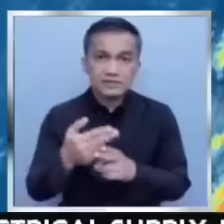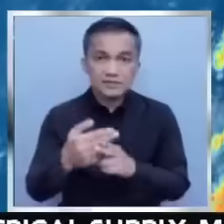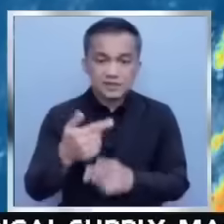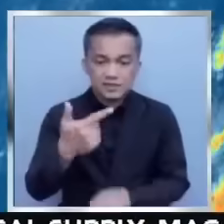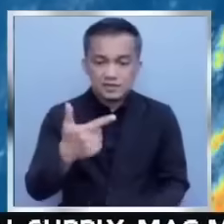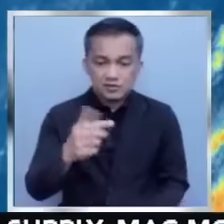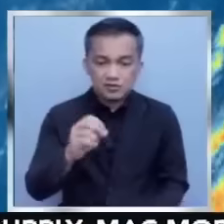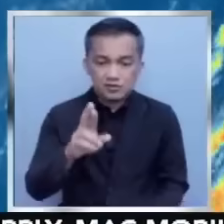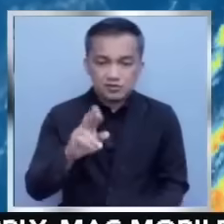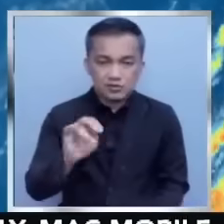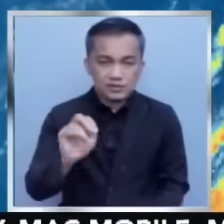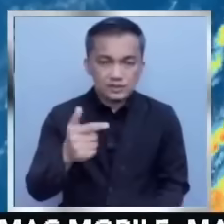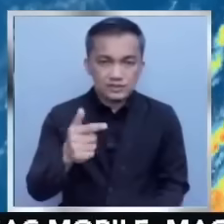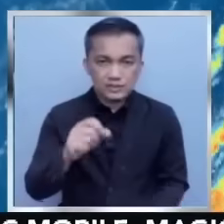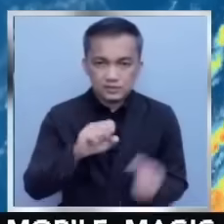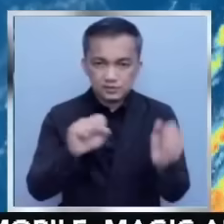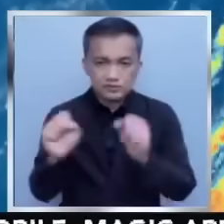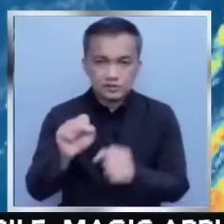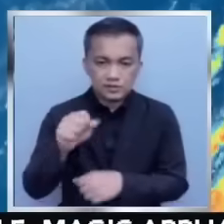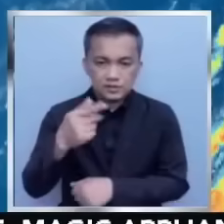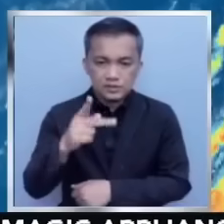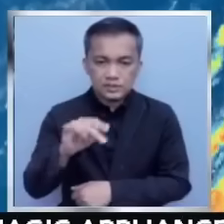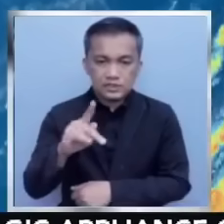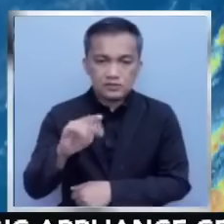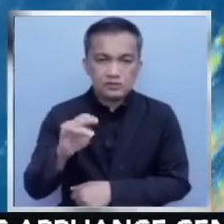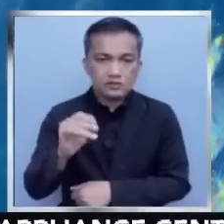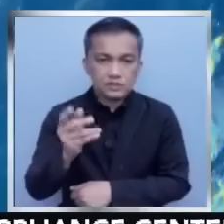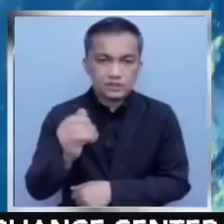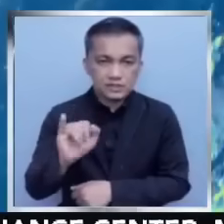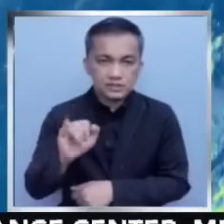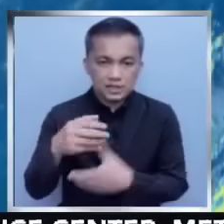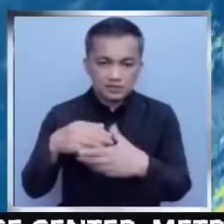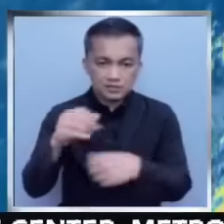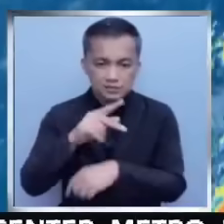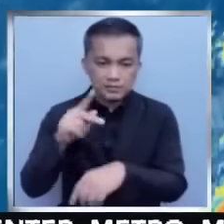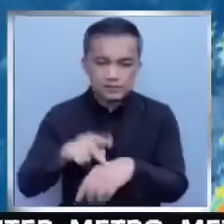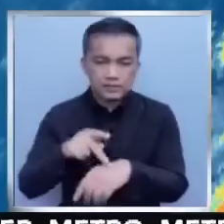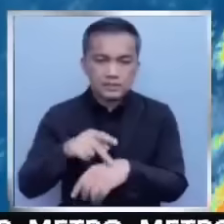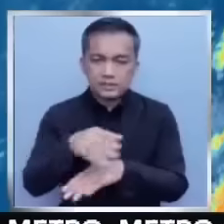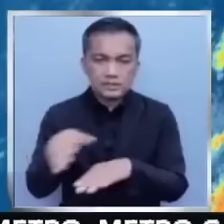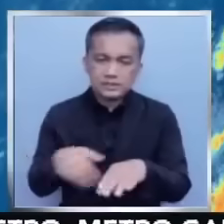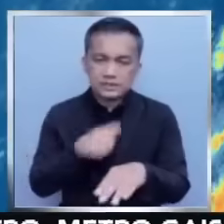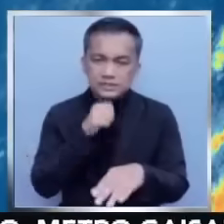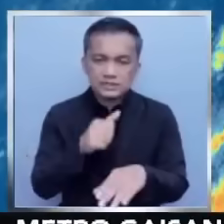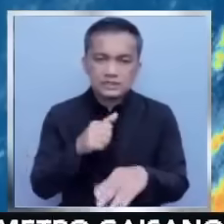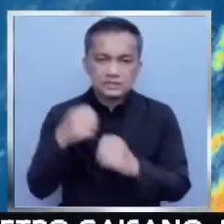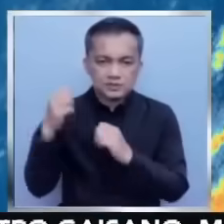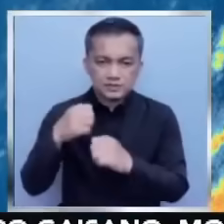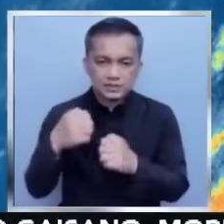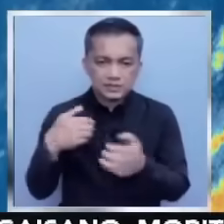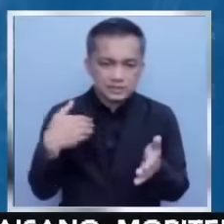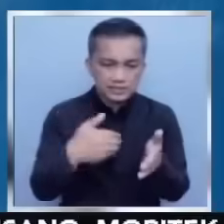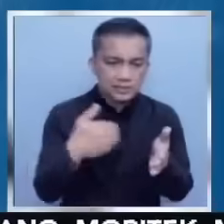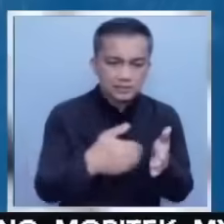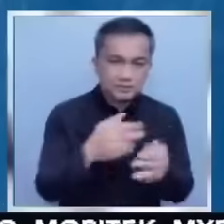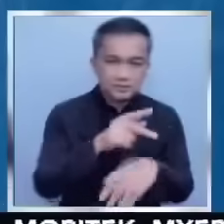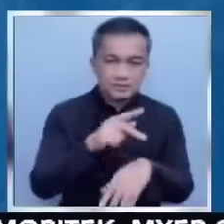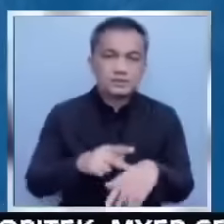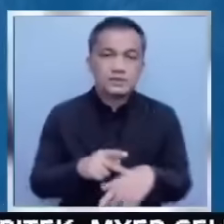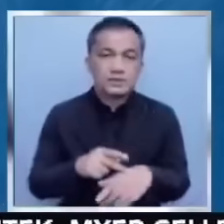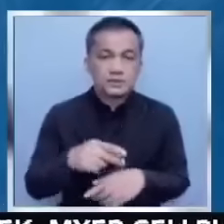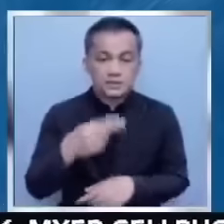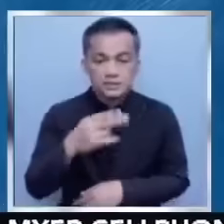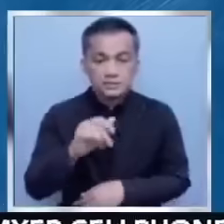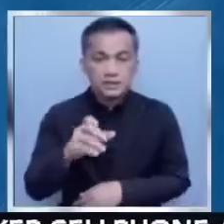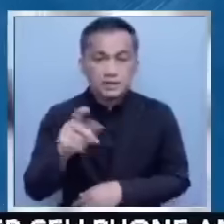Tropical Storm Hirogi na nasa labas ng FAR at hindi naman inaasahang lalapit sa bansa. Dahil sa habagat, posibleng magtuloy-tuloy ang